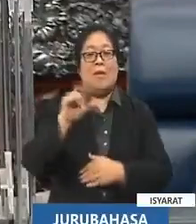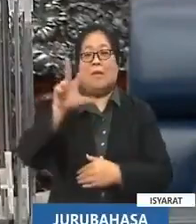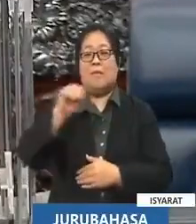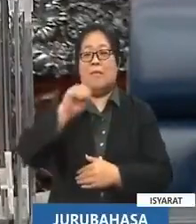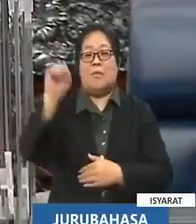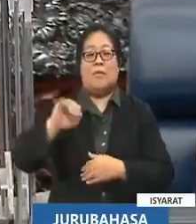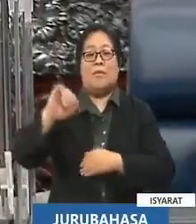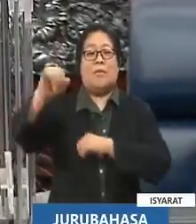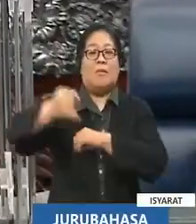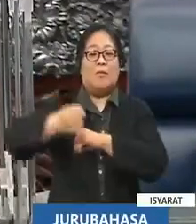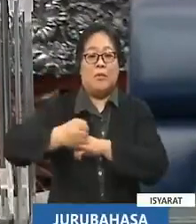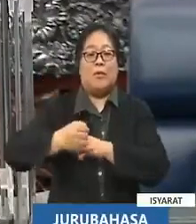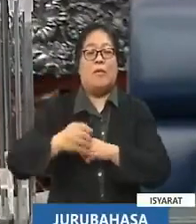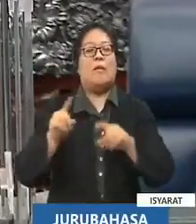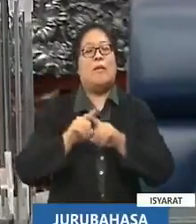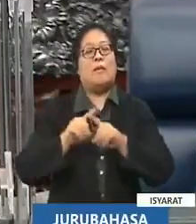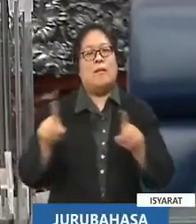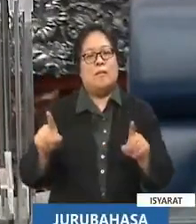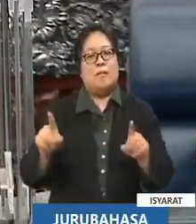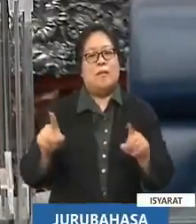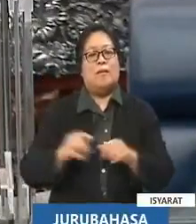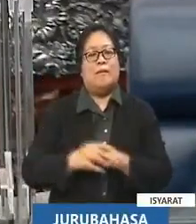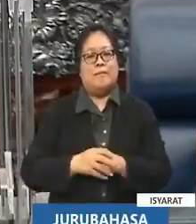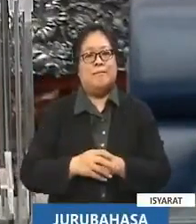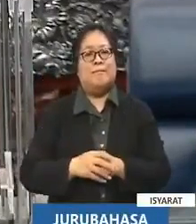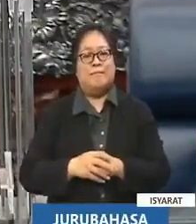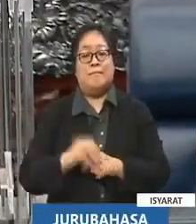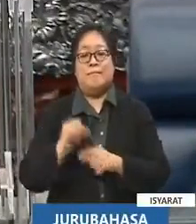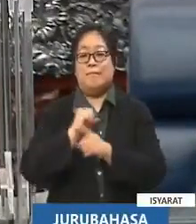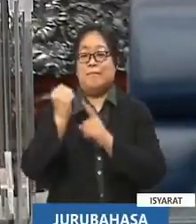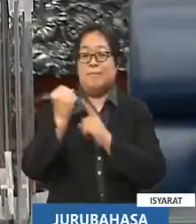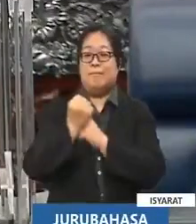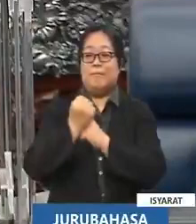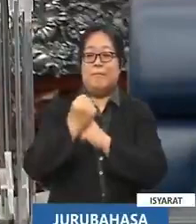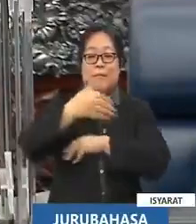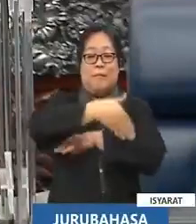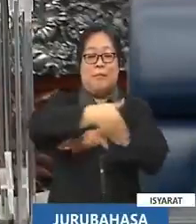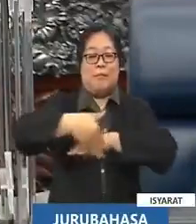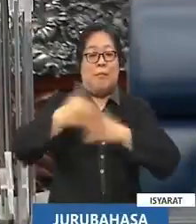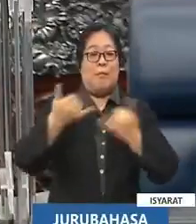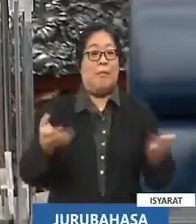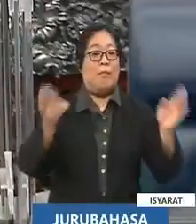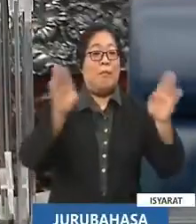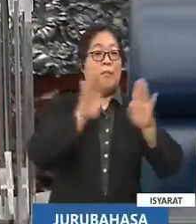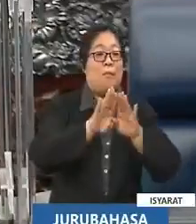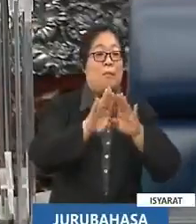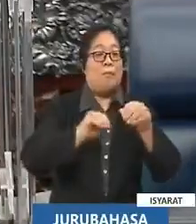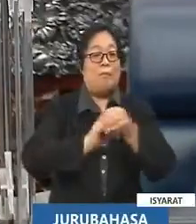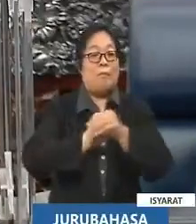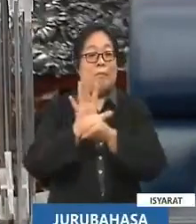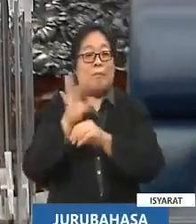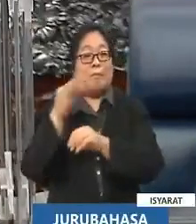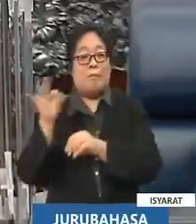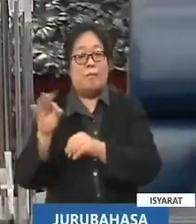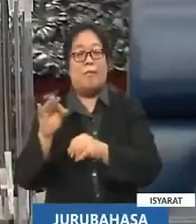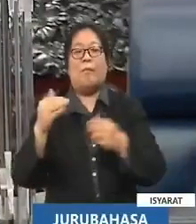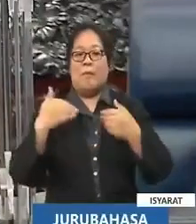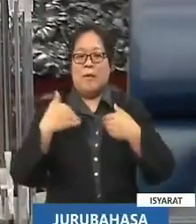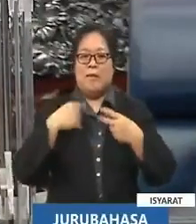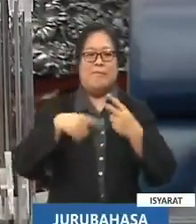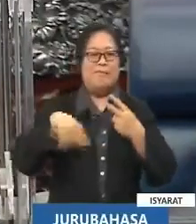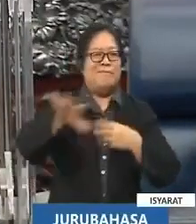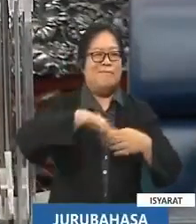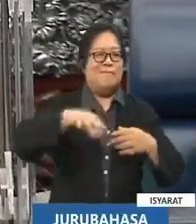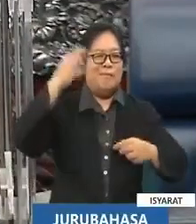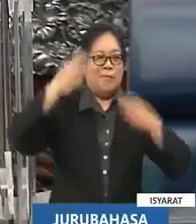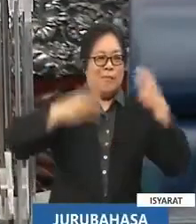ratus impor tetapi dalam keadaan nah di mana bodoh 10 sebabkan oleh Panic dan ada kerisauan